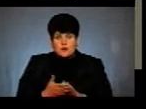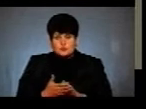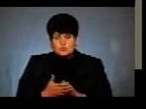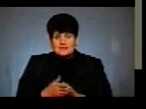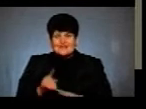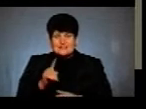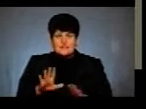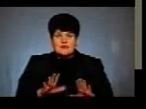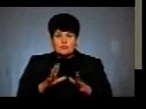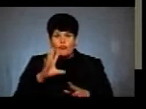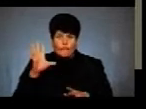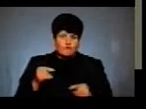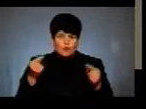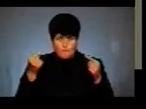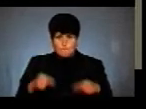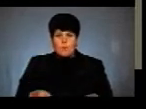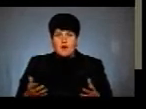за варіантом «все пропало».